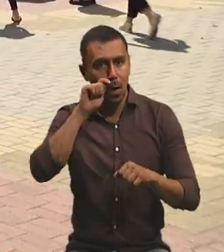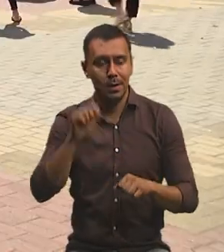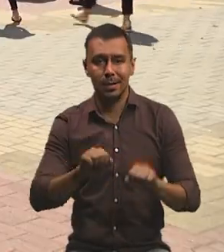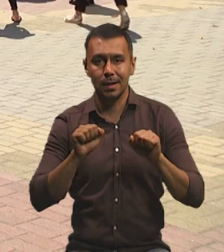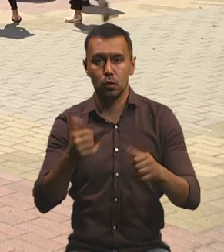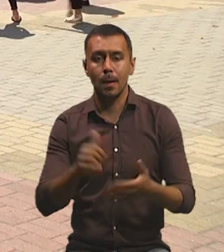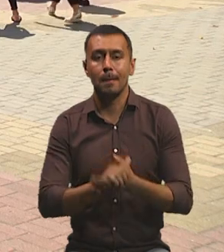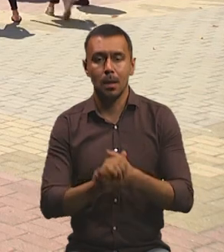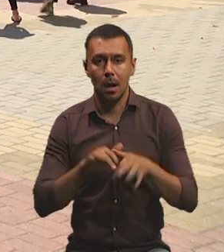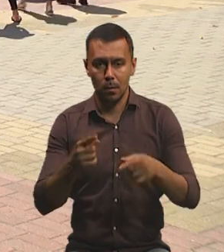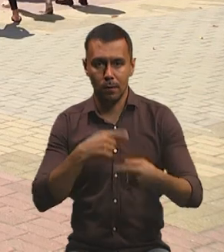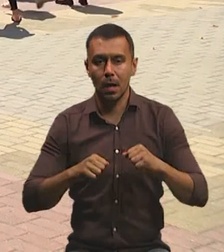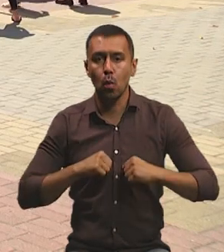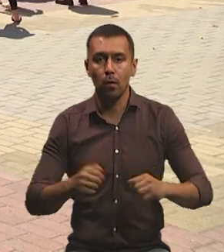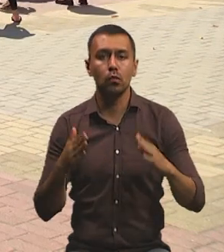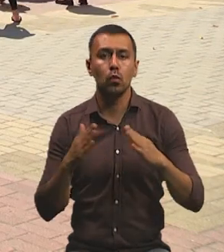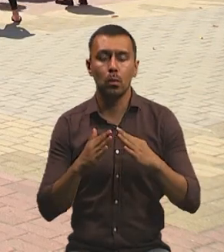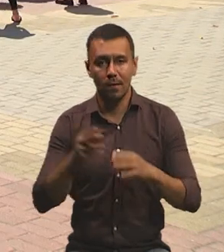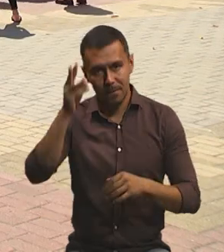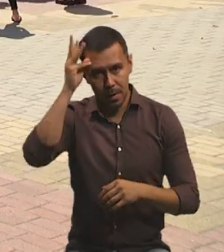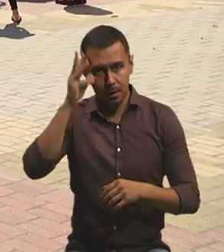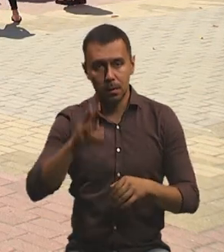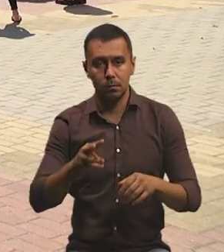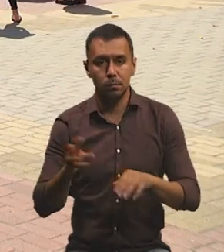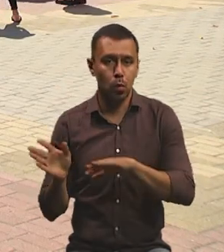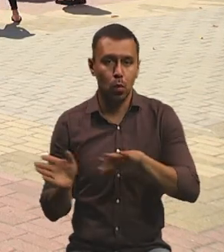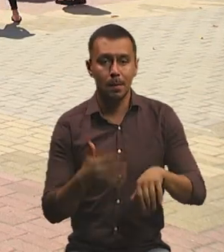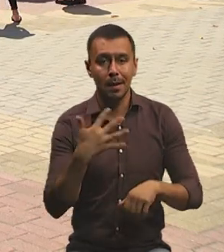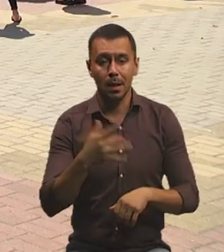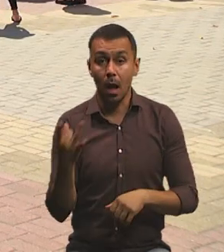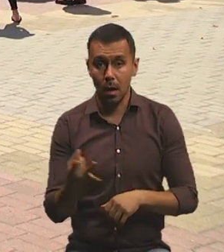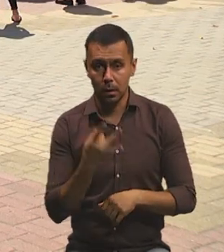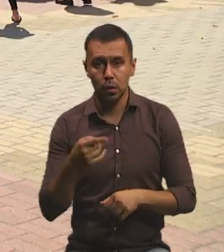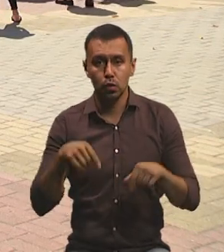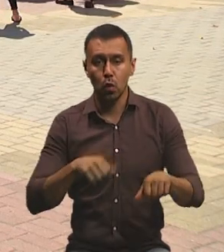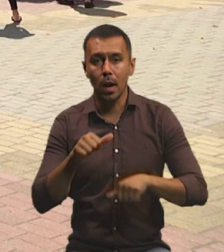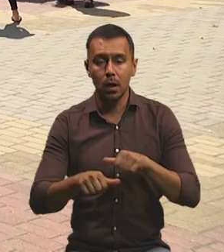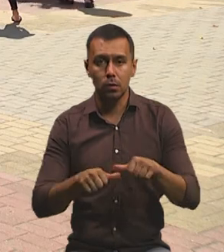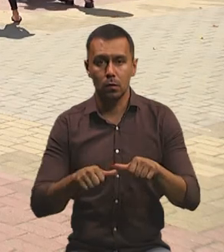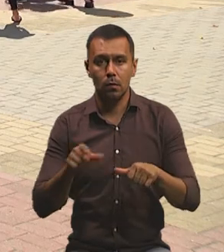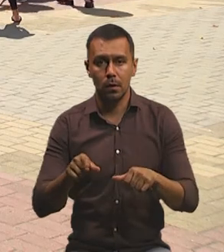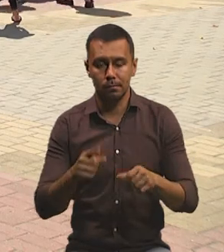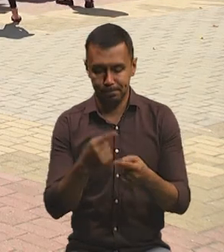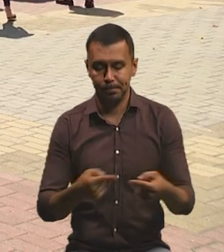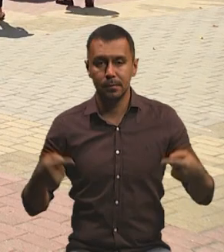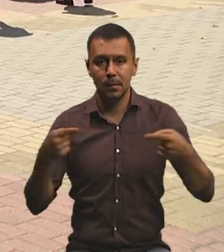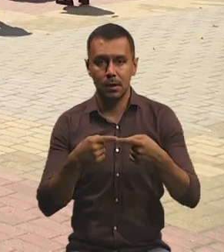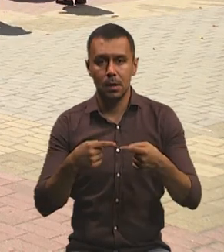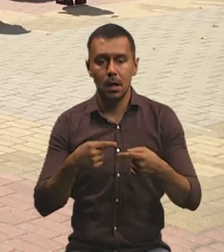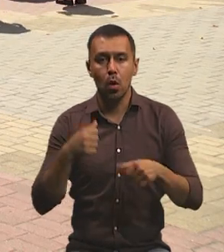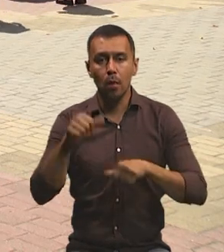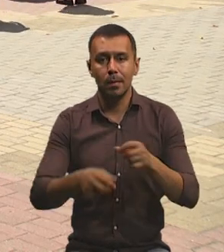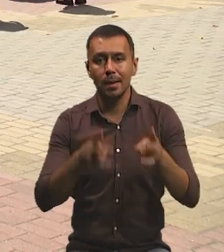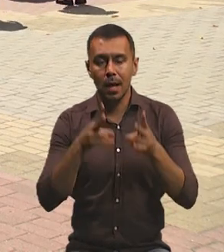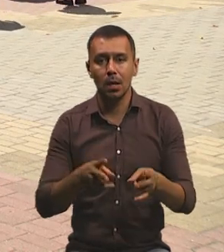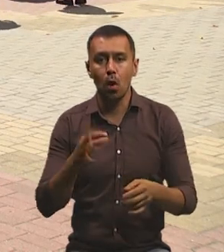мирна акція «Поверніть героїв додому» у Хмельницькому проходить в 50-те. Цього разу вона співпала разом із роковинами трагедії